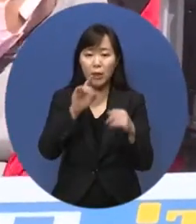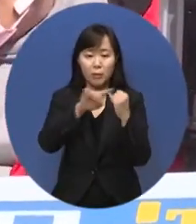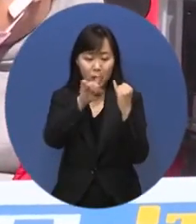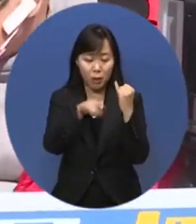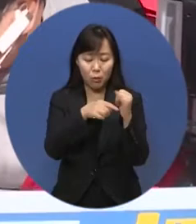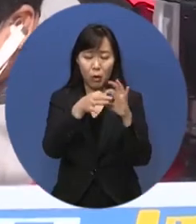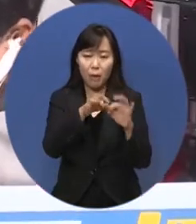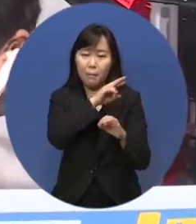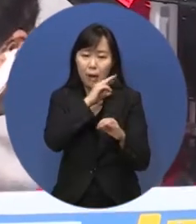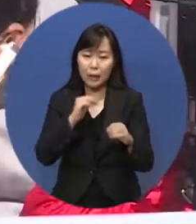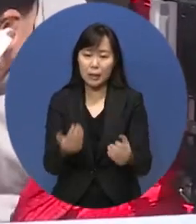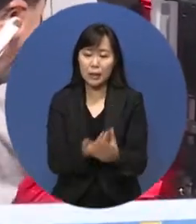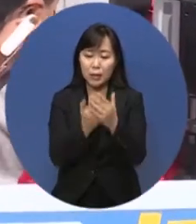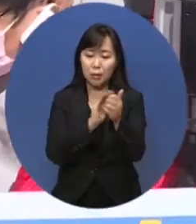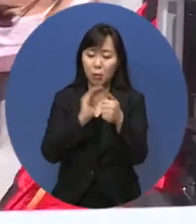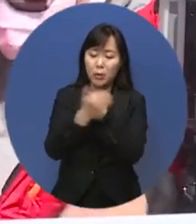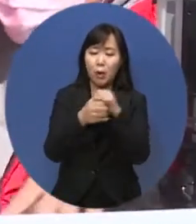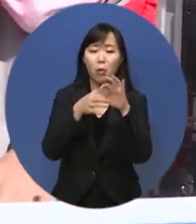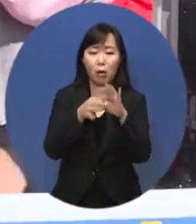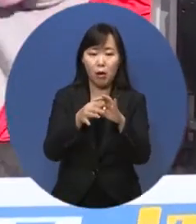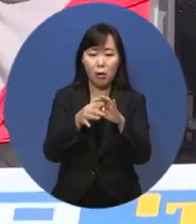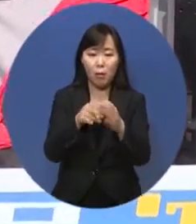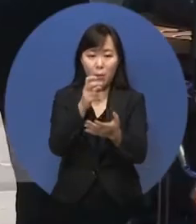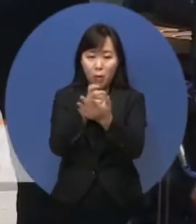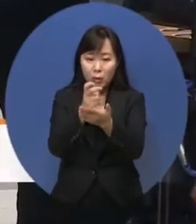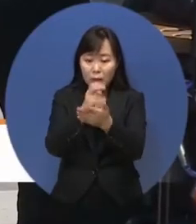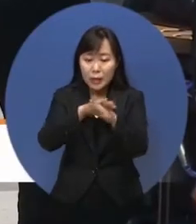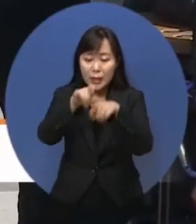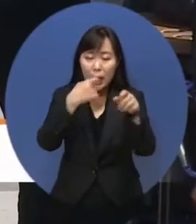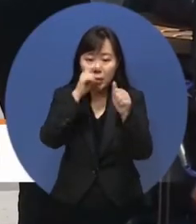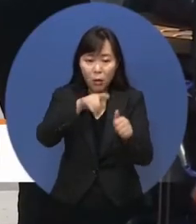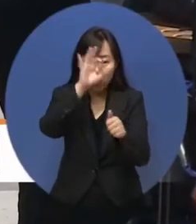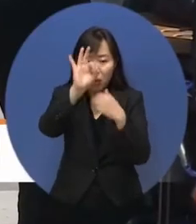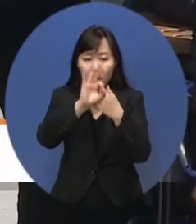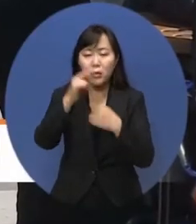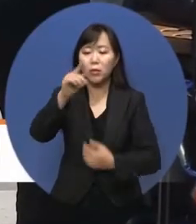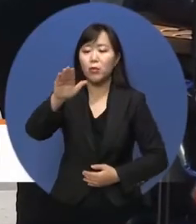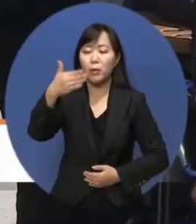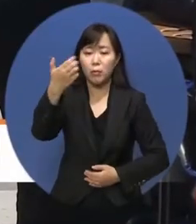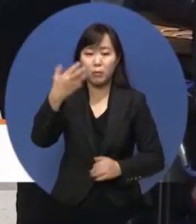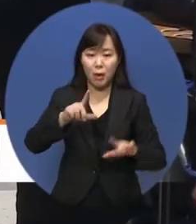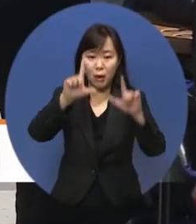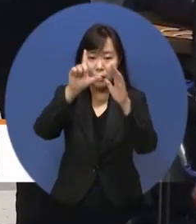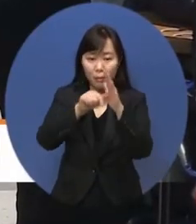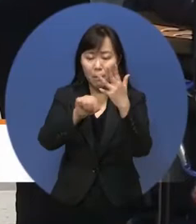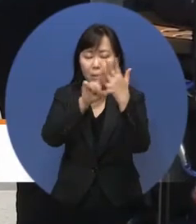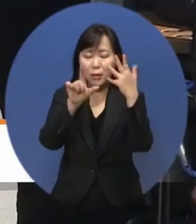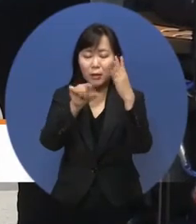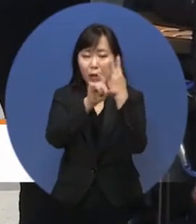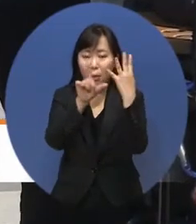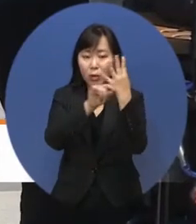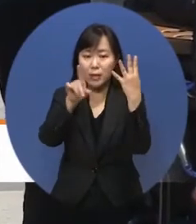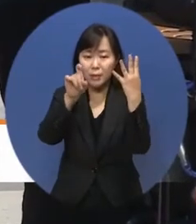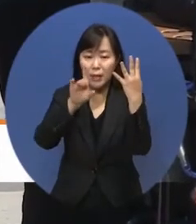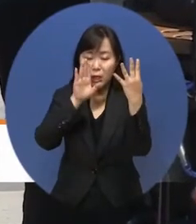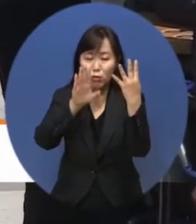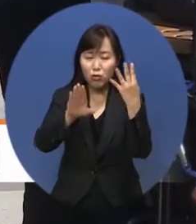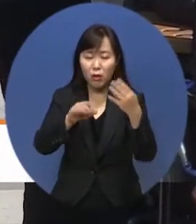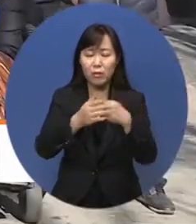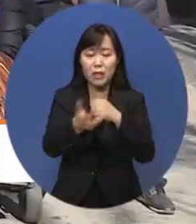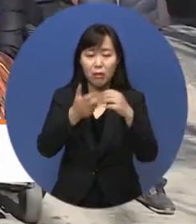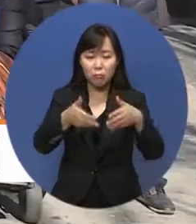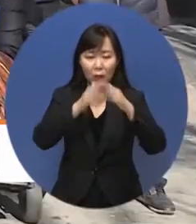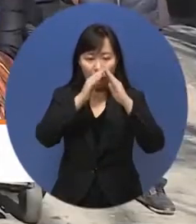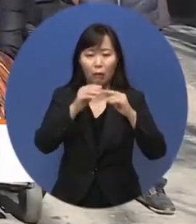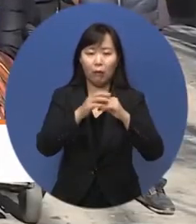임산부 등의 편의 증진 보장에 관한 법률 시행령에서는 1998년 4월 11일 이후에 건축되거나